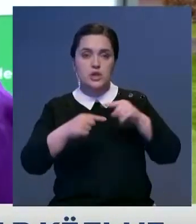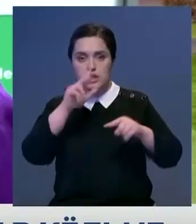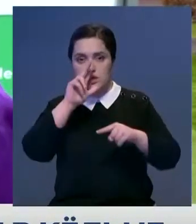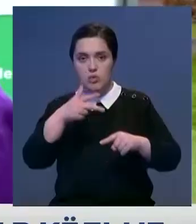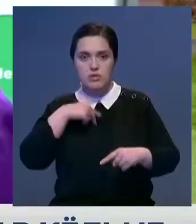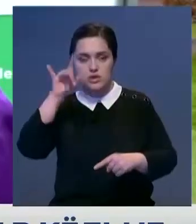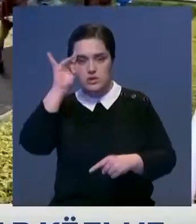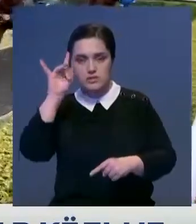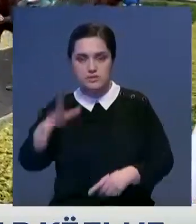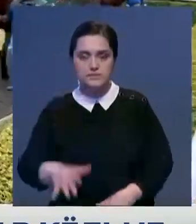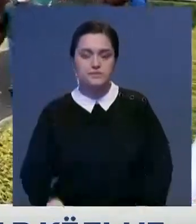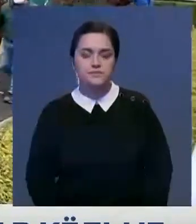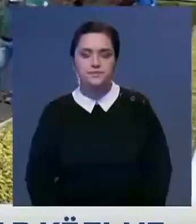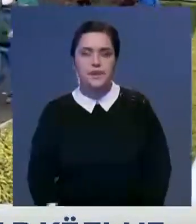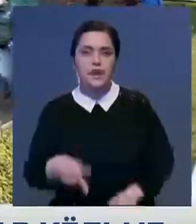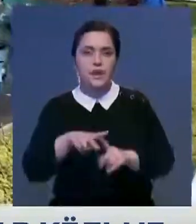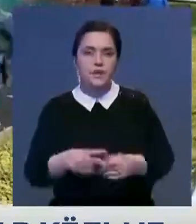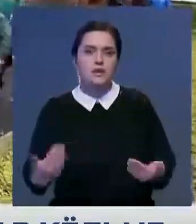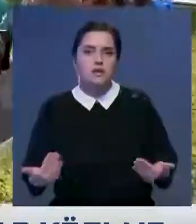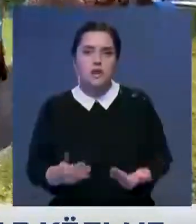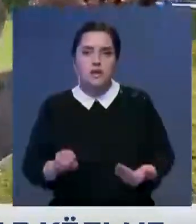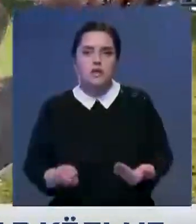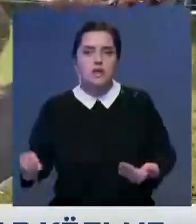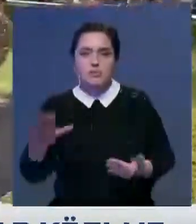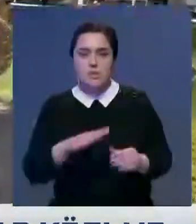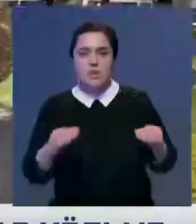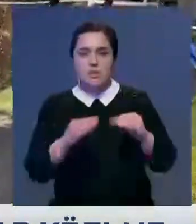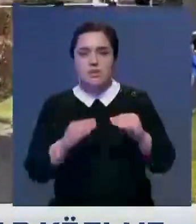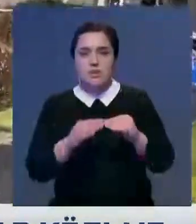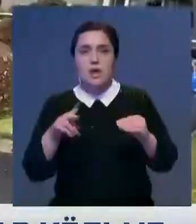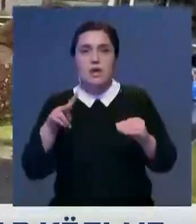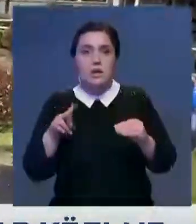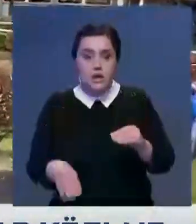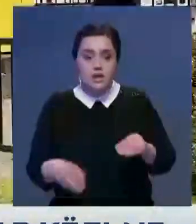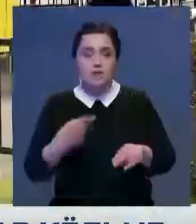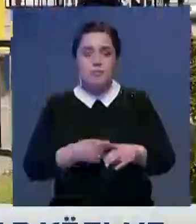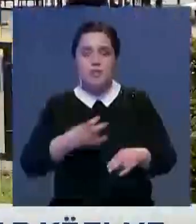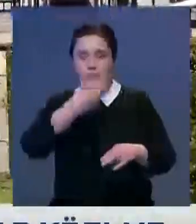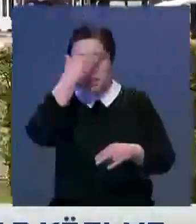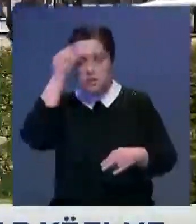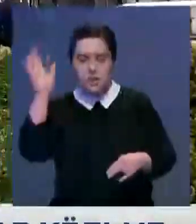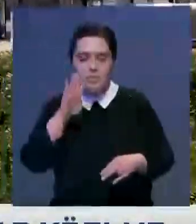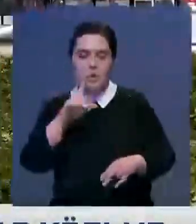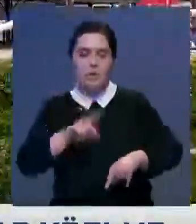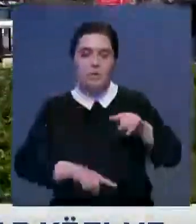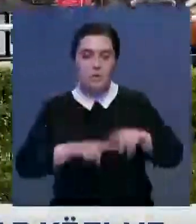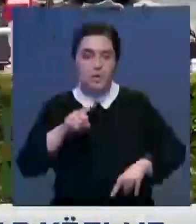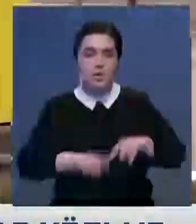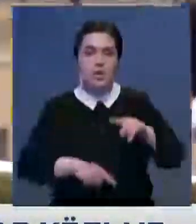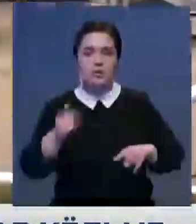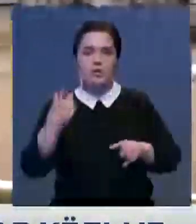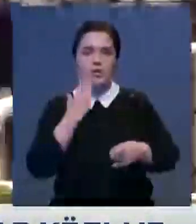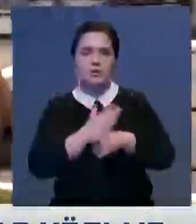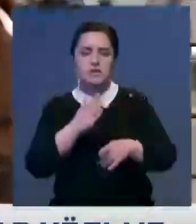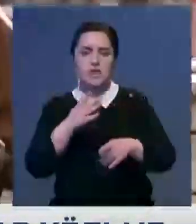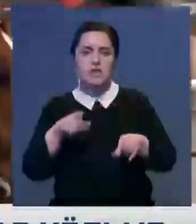стал чемпионом. Наш наездник живет в Европе более 10 лет, однако никогда не забывает о родине. Несмотря на плотный график